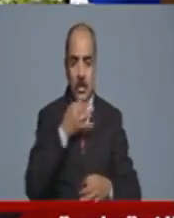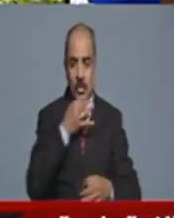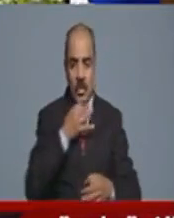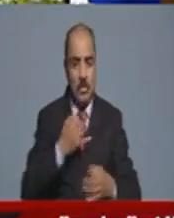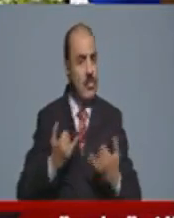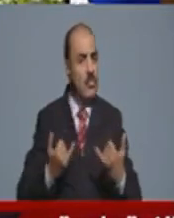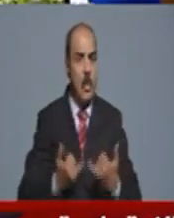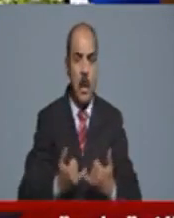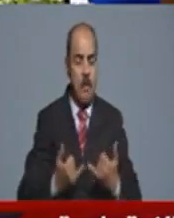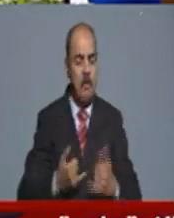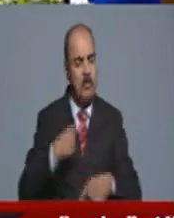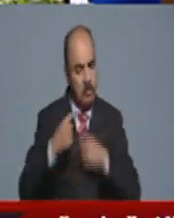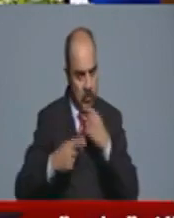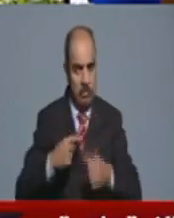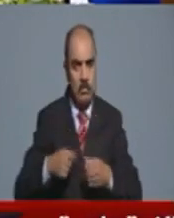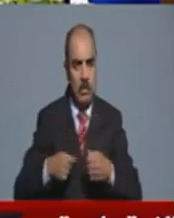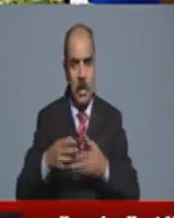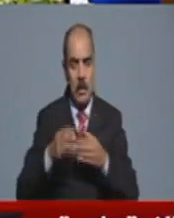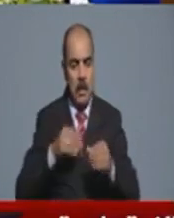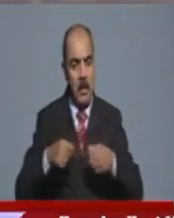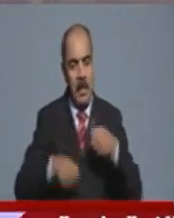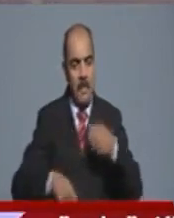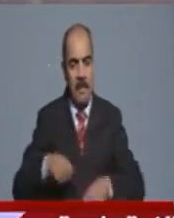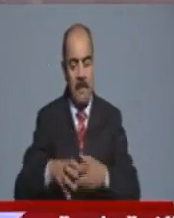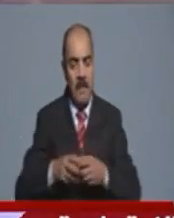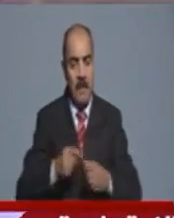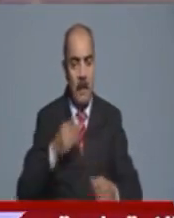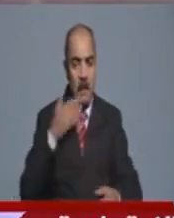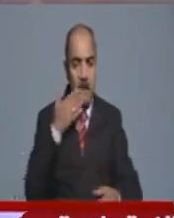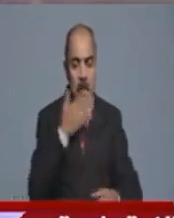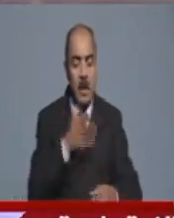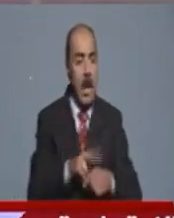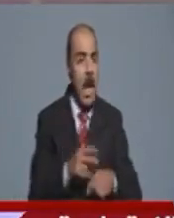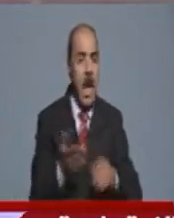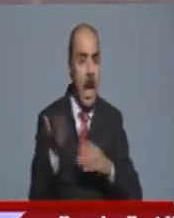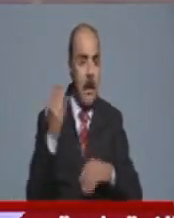اللي احنا بندفع فاتوره بقى لها مئات السنين.